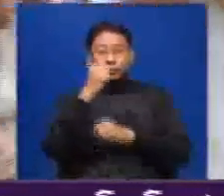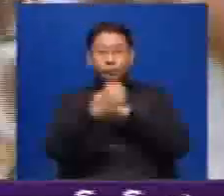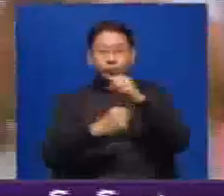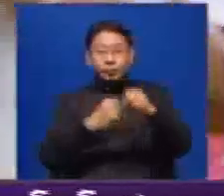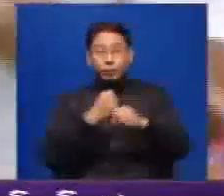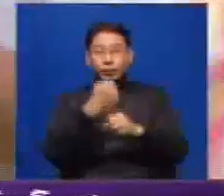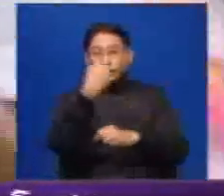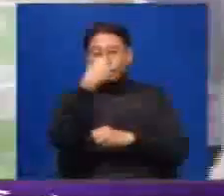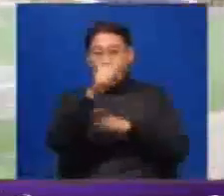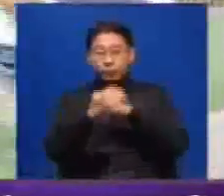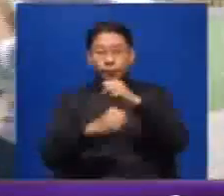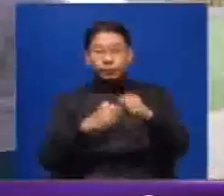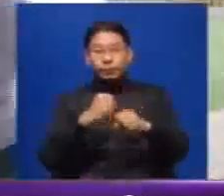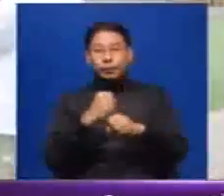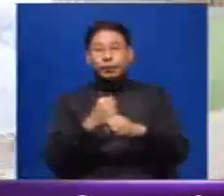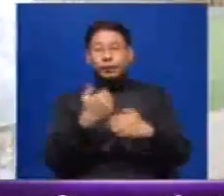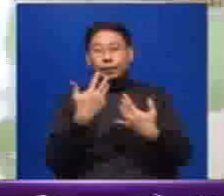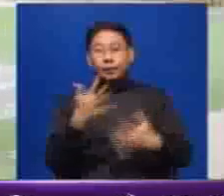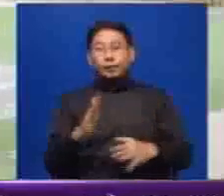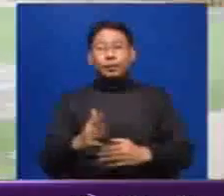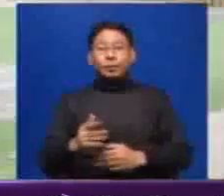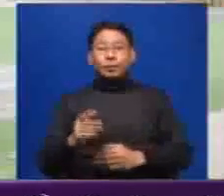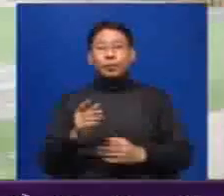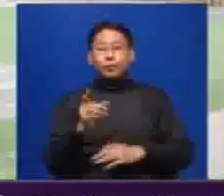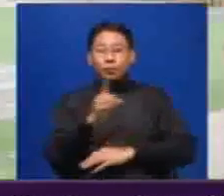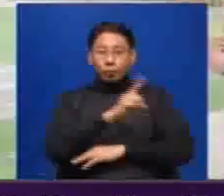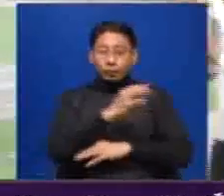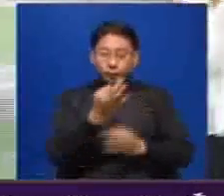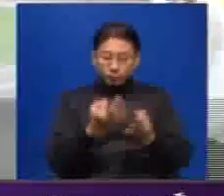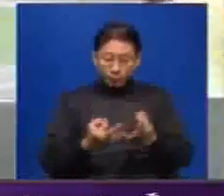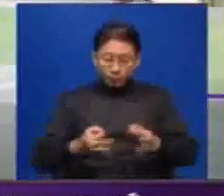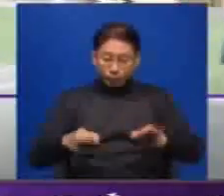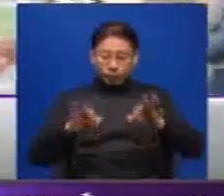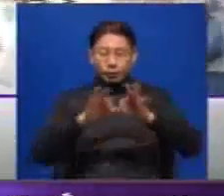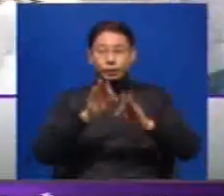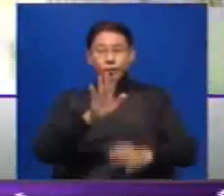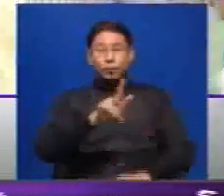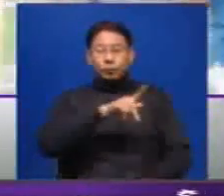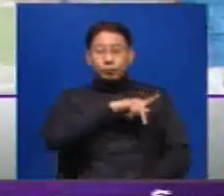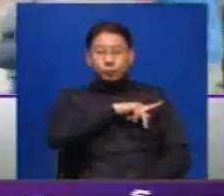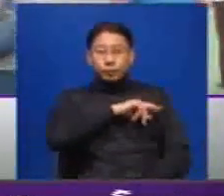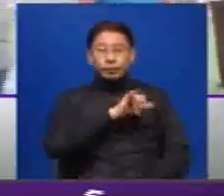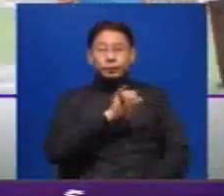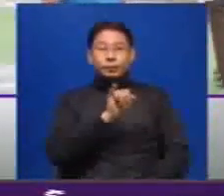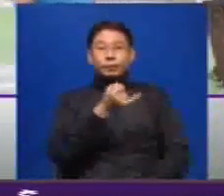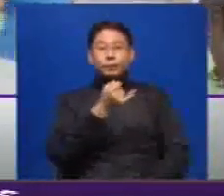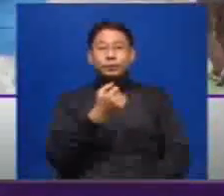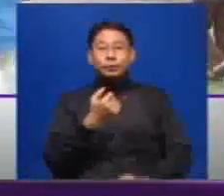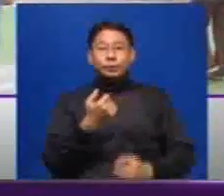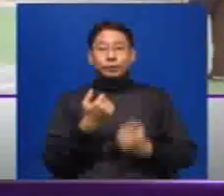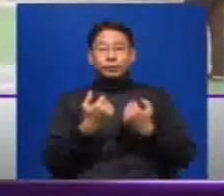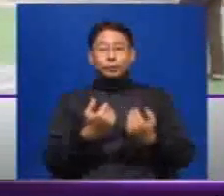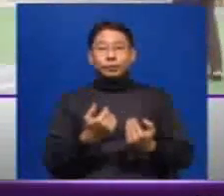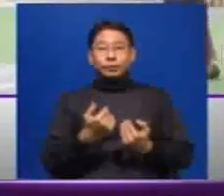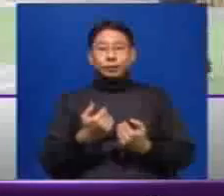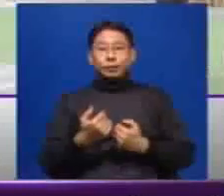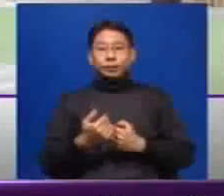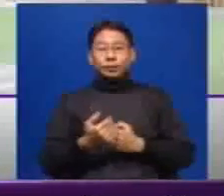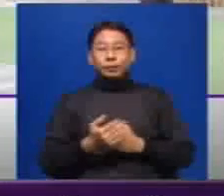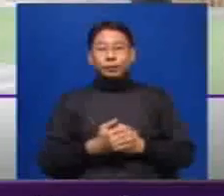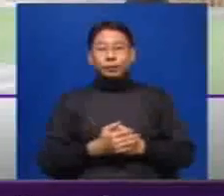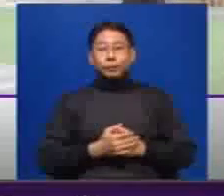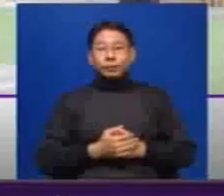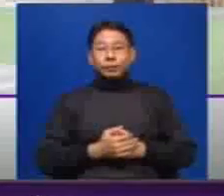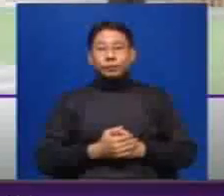แล้ว ชาวพุทธทุกคนนะฮะพระวันเป็นวันสำคัญของพุทธเจ้าเนี่ยจะชุ่มฉ่ำหมดอย่างนั้นนะฮะเป็นวันดีที่ร้านมีผม